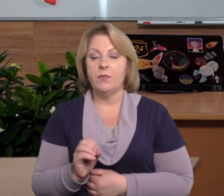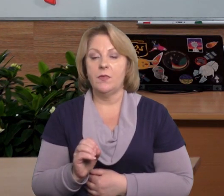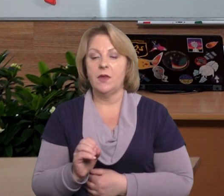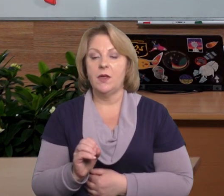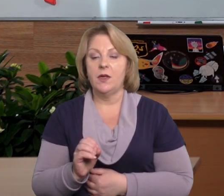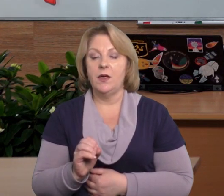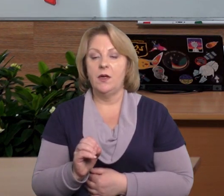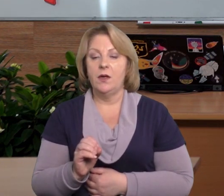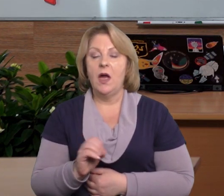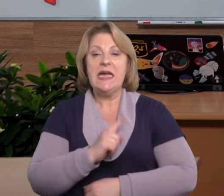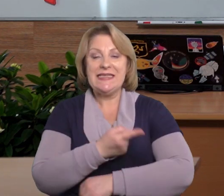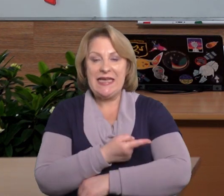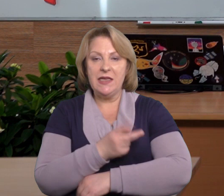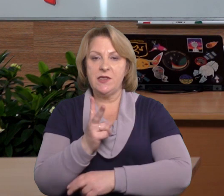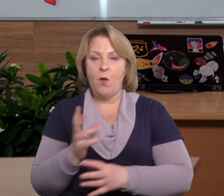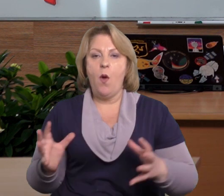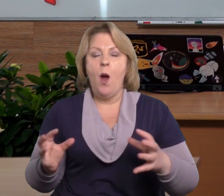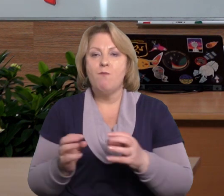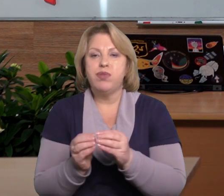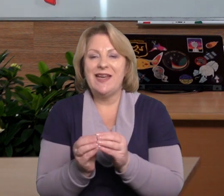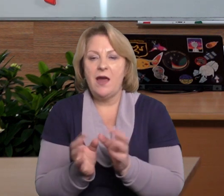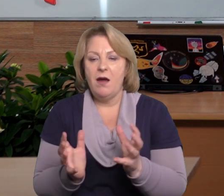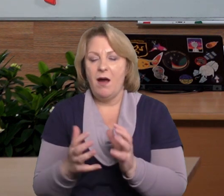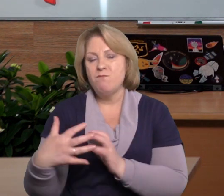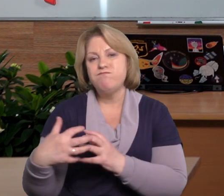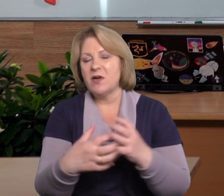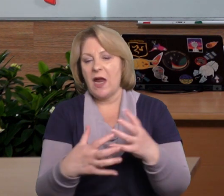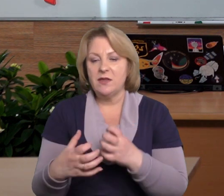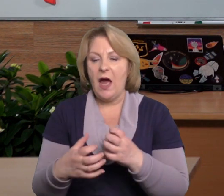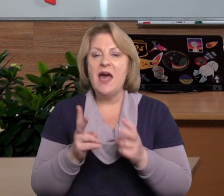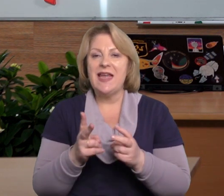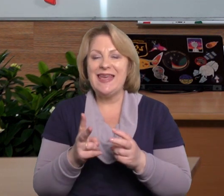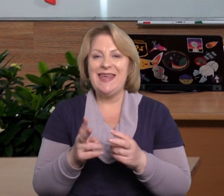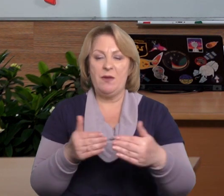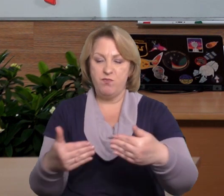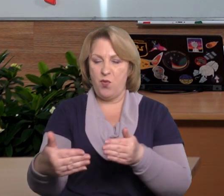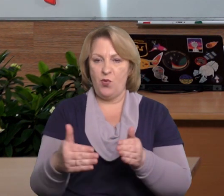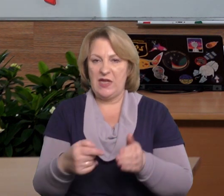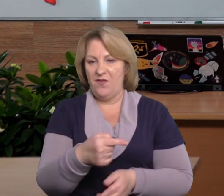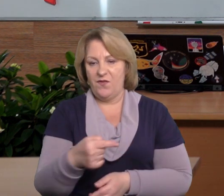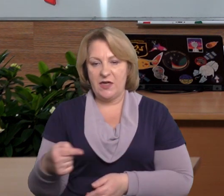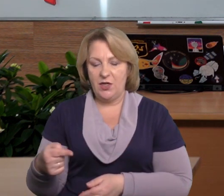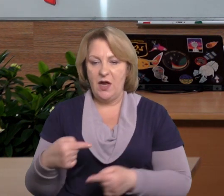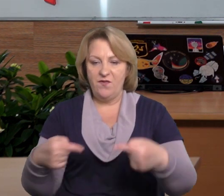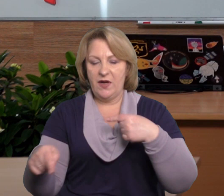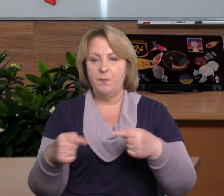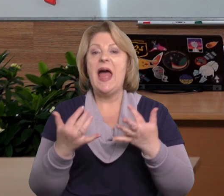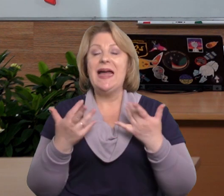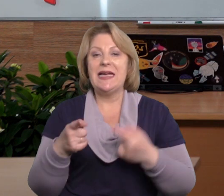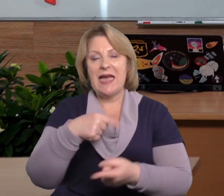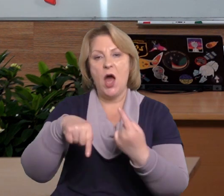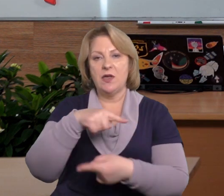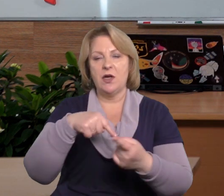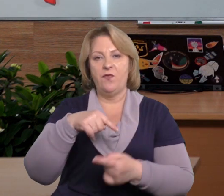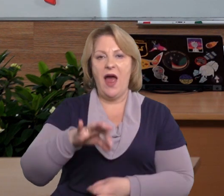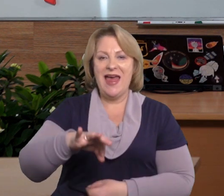виведення сили, з якої вони притягуються, іде від того, на який кут відхилилася жординка. Або, інакше кажучи, наскільки